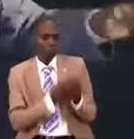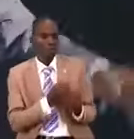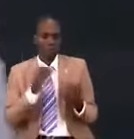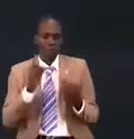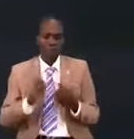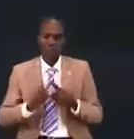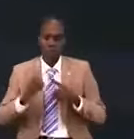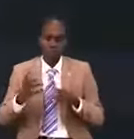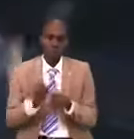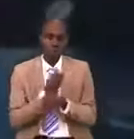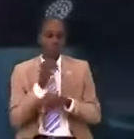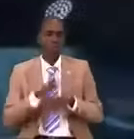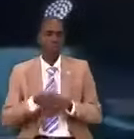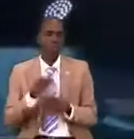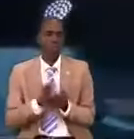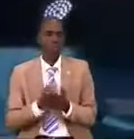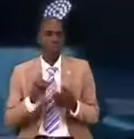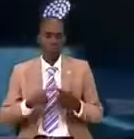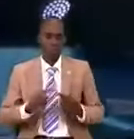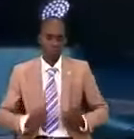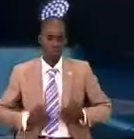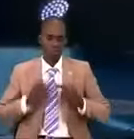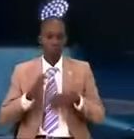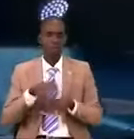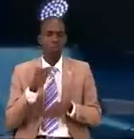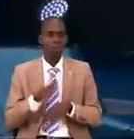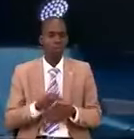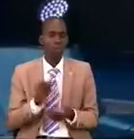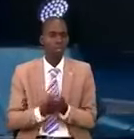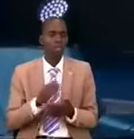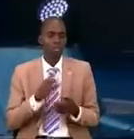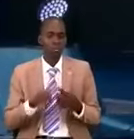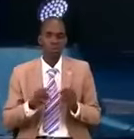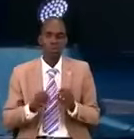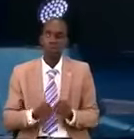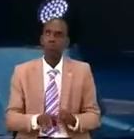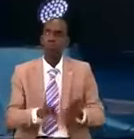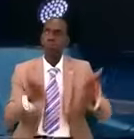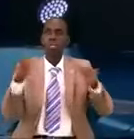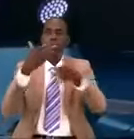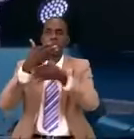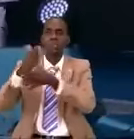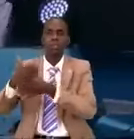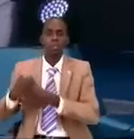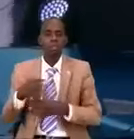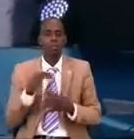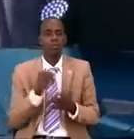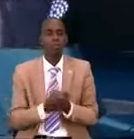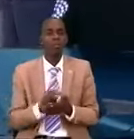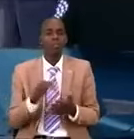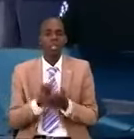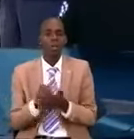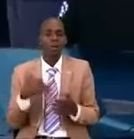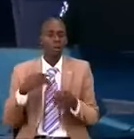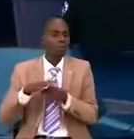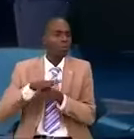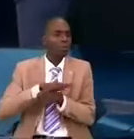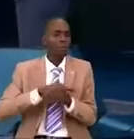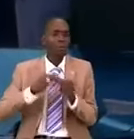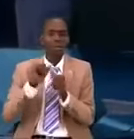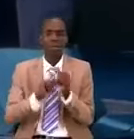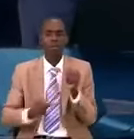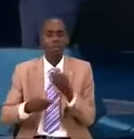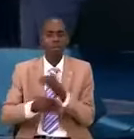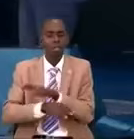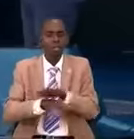courage de veiller à ce que nous saturons tous le pays par l'Évangile total et